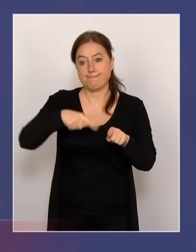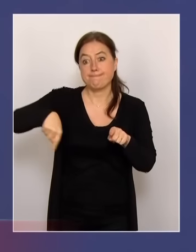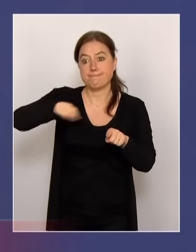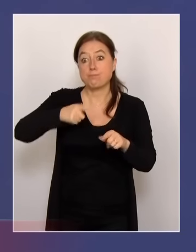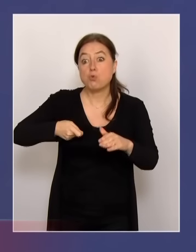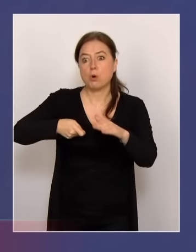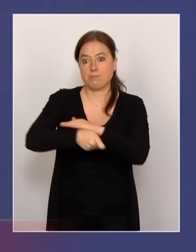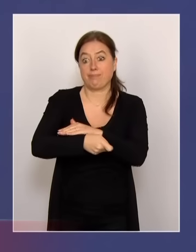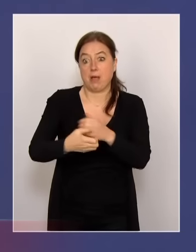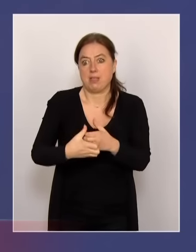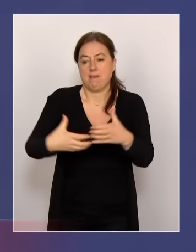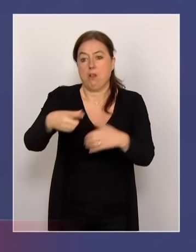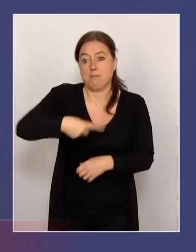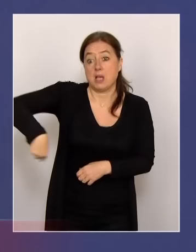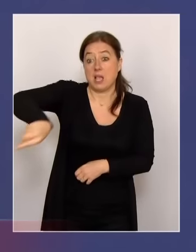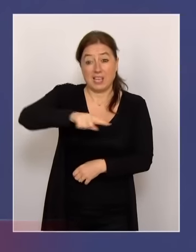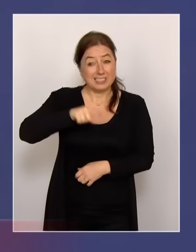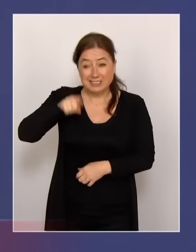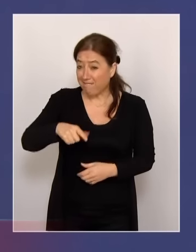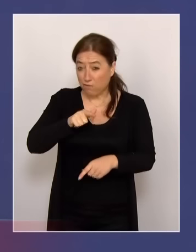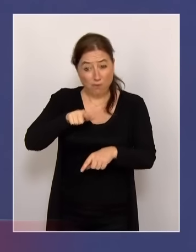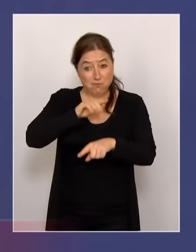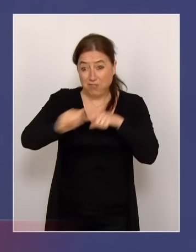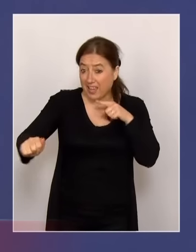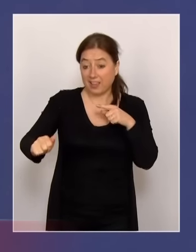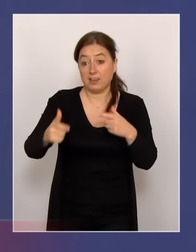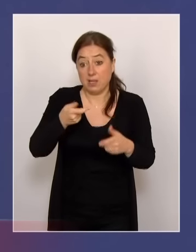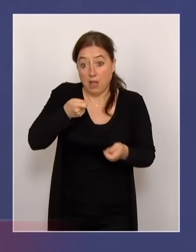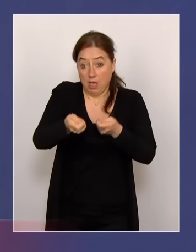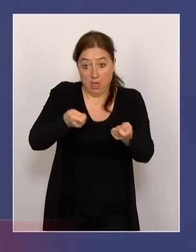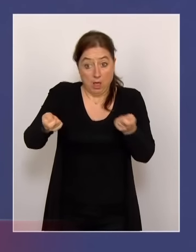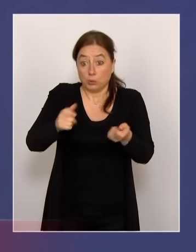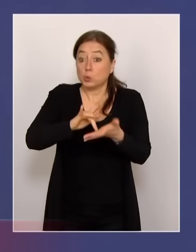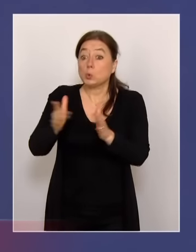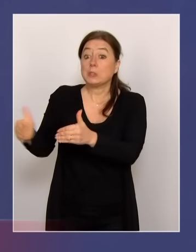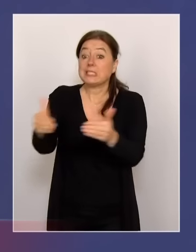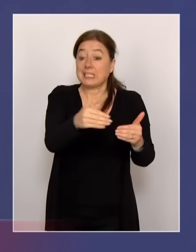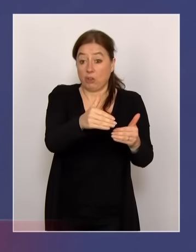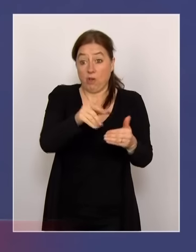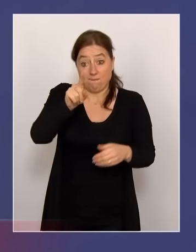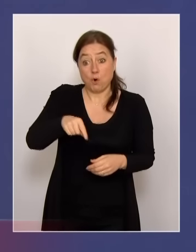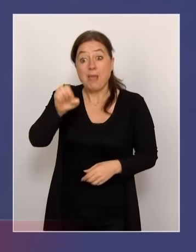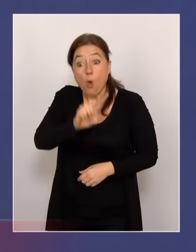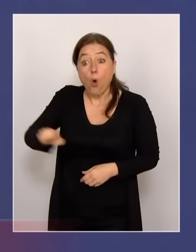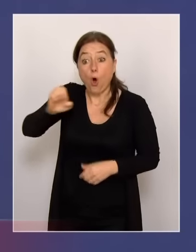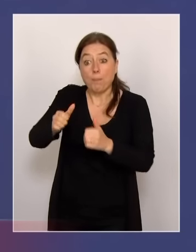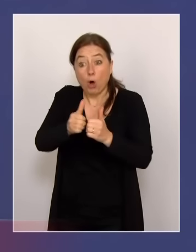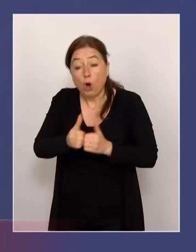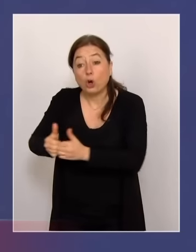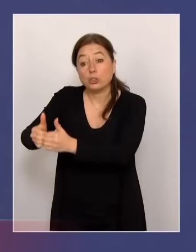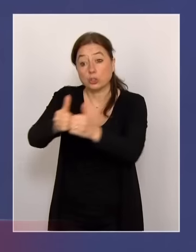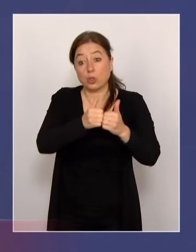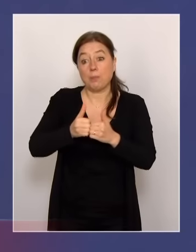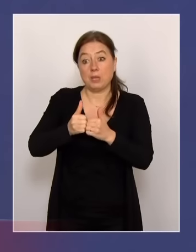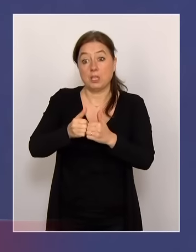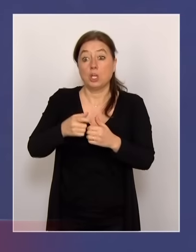voilà, ce choc d'investissement public pour investir de l'argent public sur ces secteurs. Ce qui supposera de rouvrir la question si